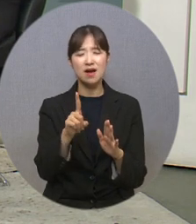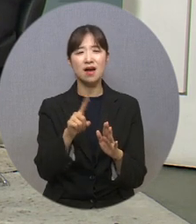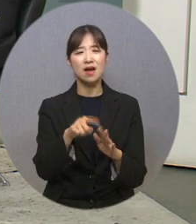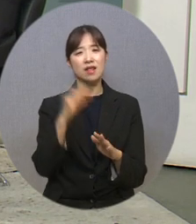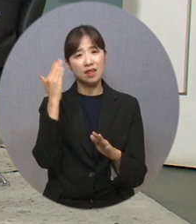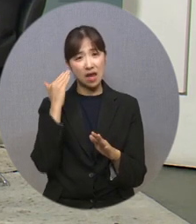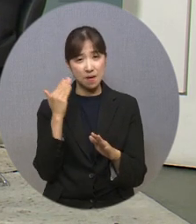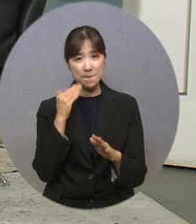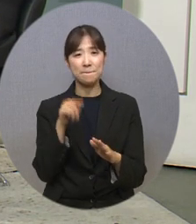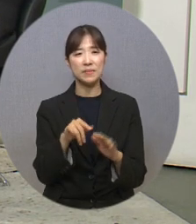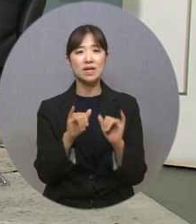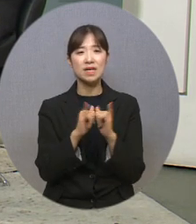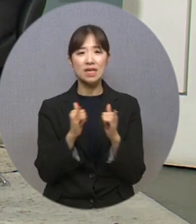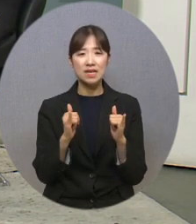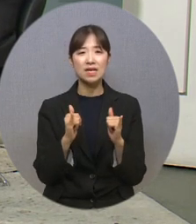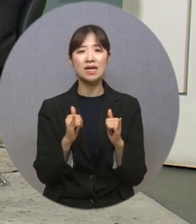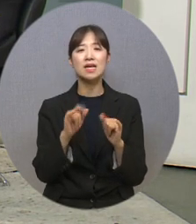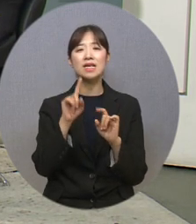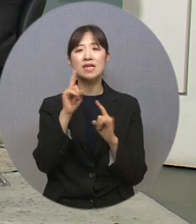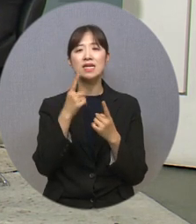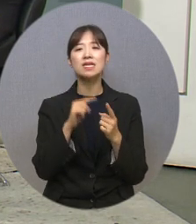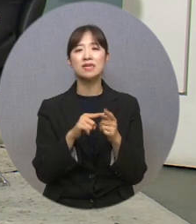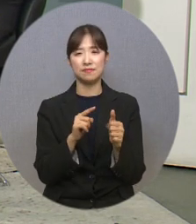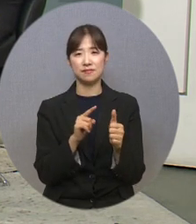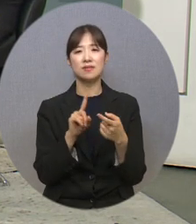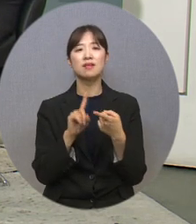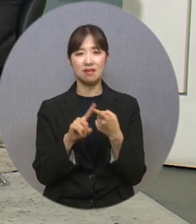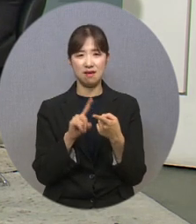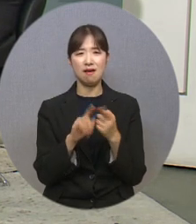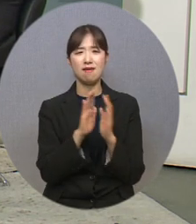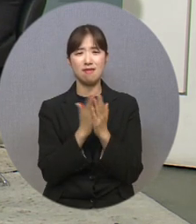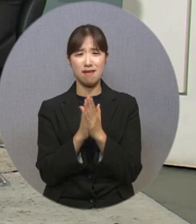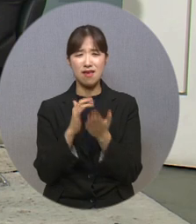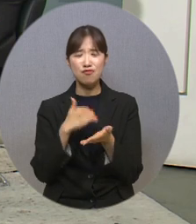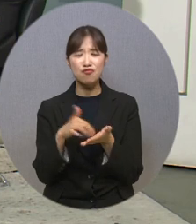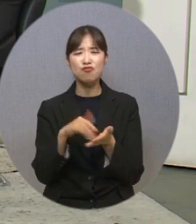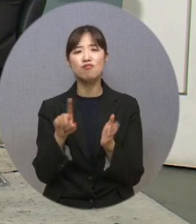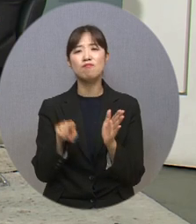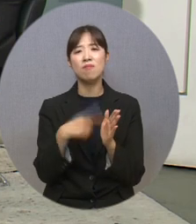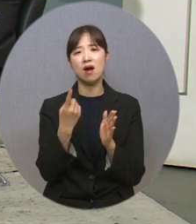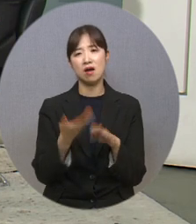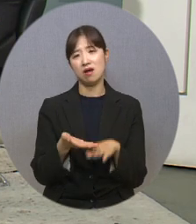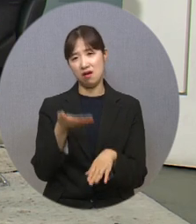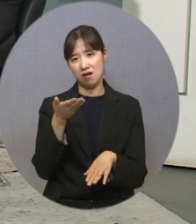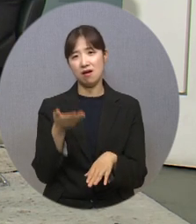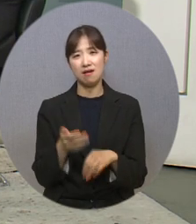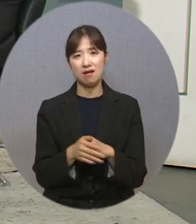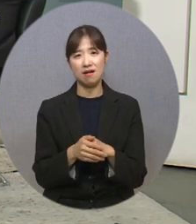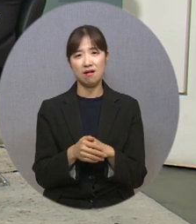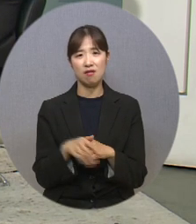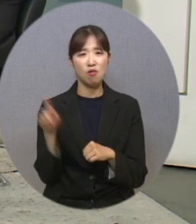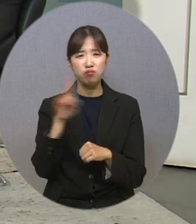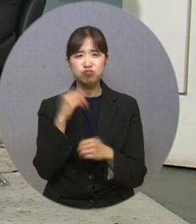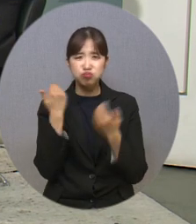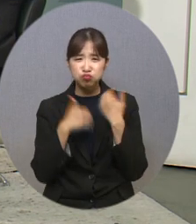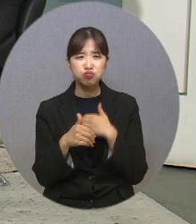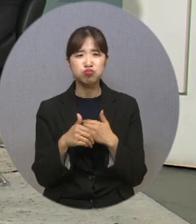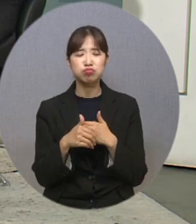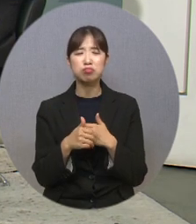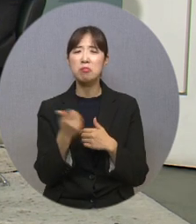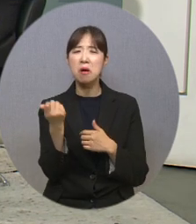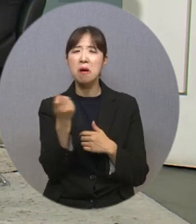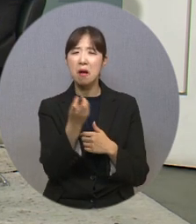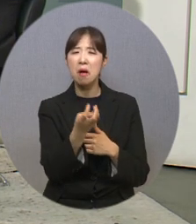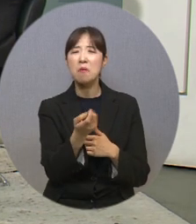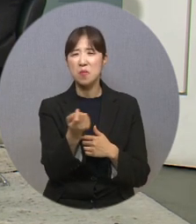대한민국에서 인간 이승만을 향해서 단행본들이 100권이 넘습니다. 어느 누구도 몇 권도